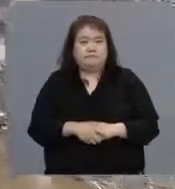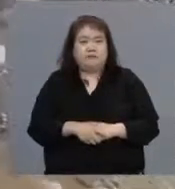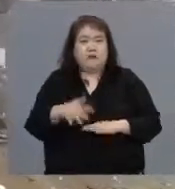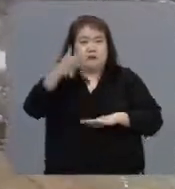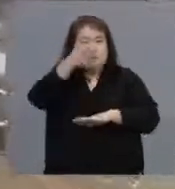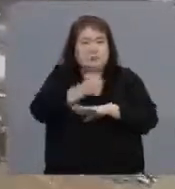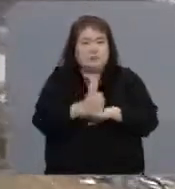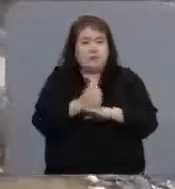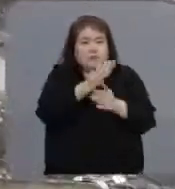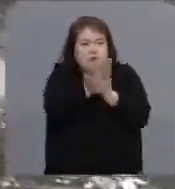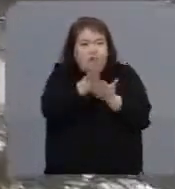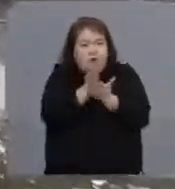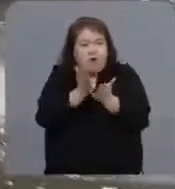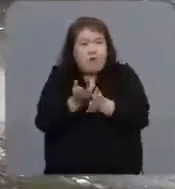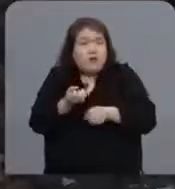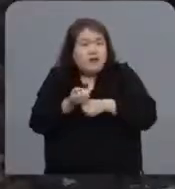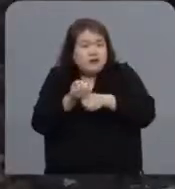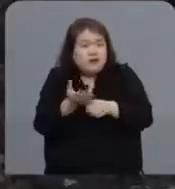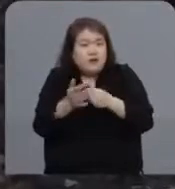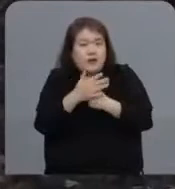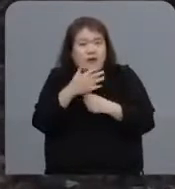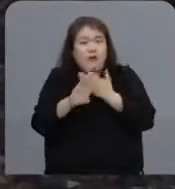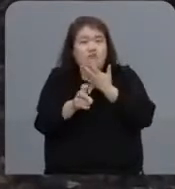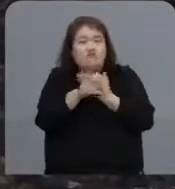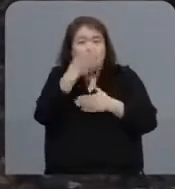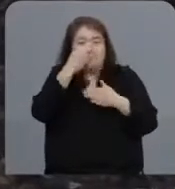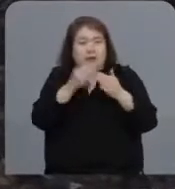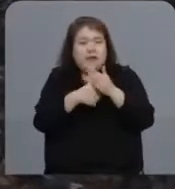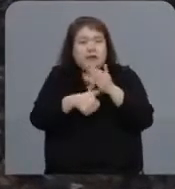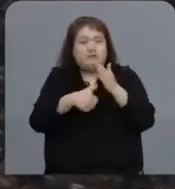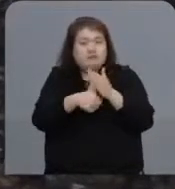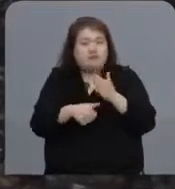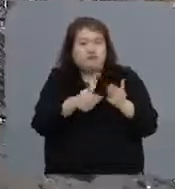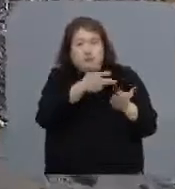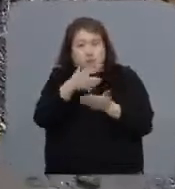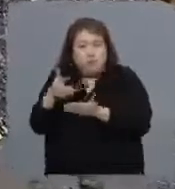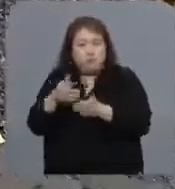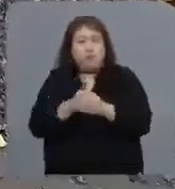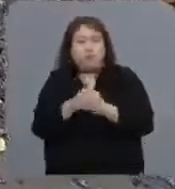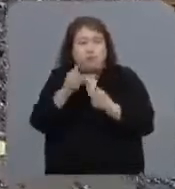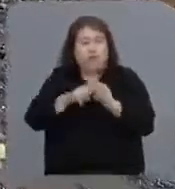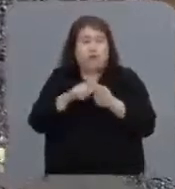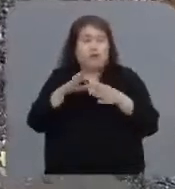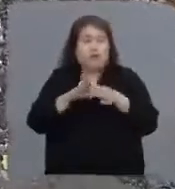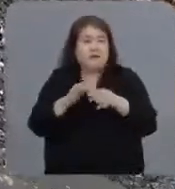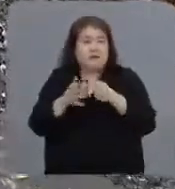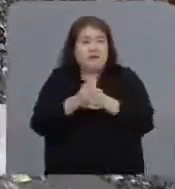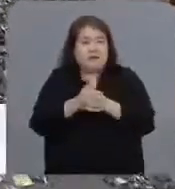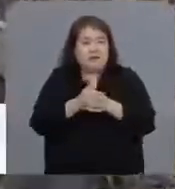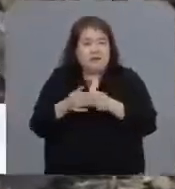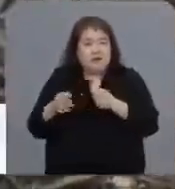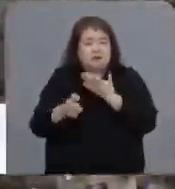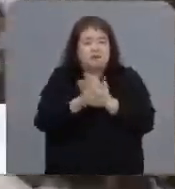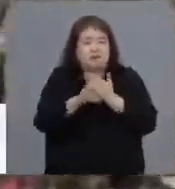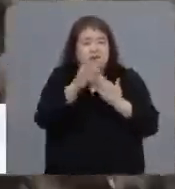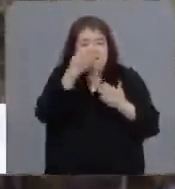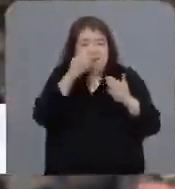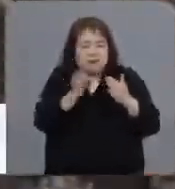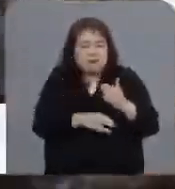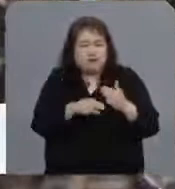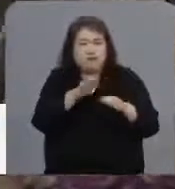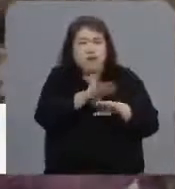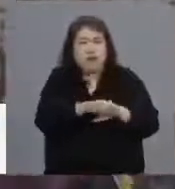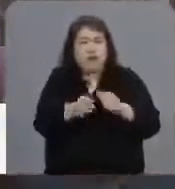마지막으로 여러 차례 전해 드린 붉어 폐기물 연속 보도 후기입니다 조직적으로 이루어지고 있는 불법 팩 임을 투기와